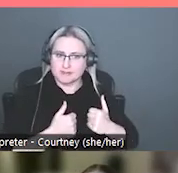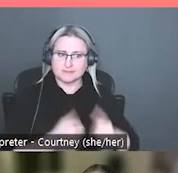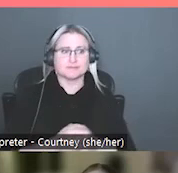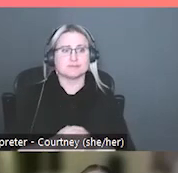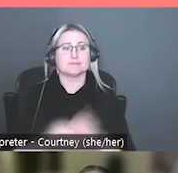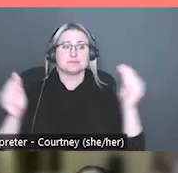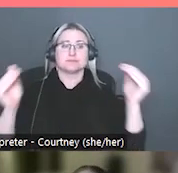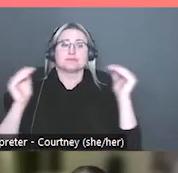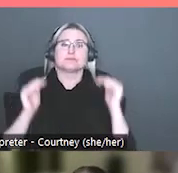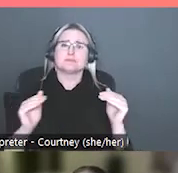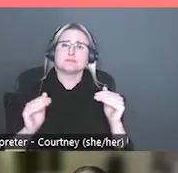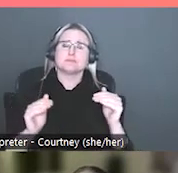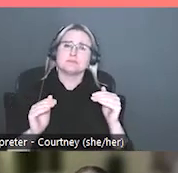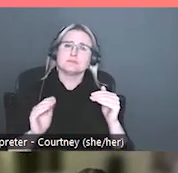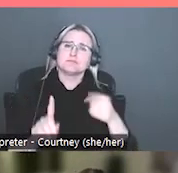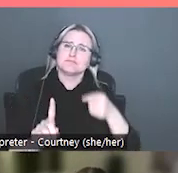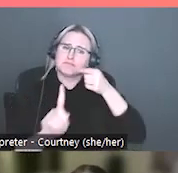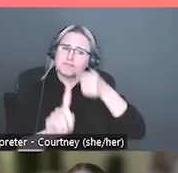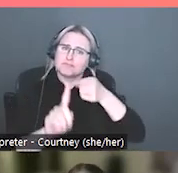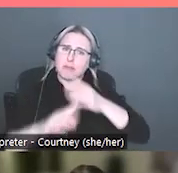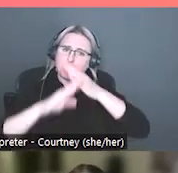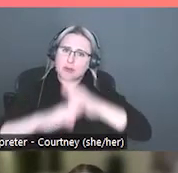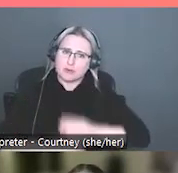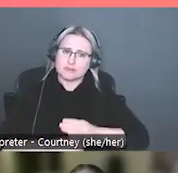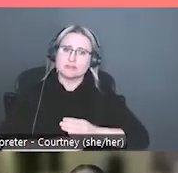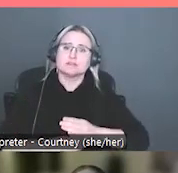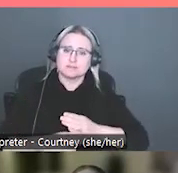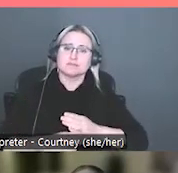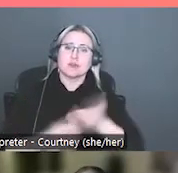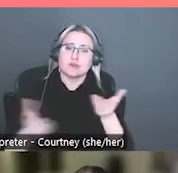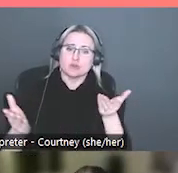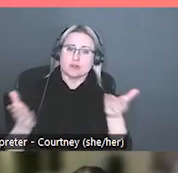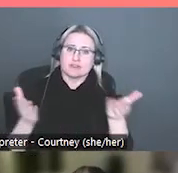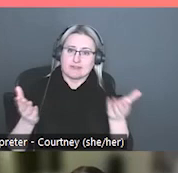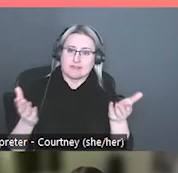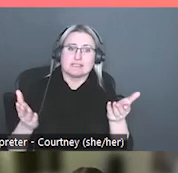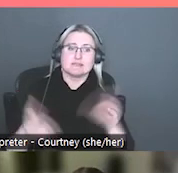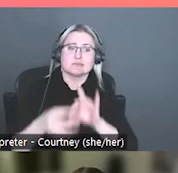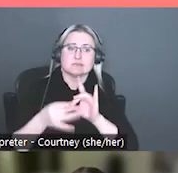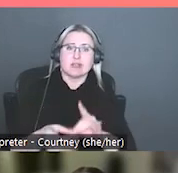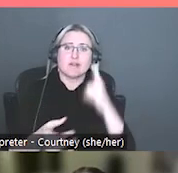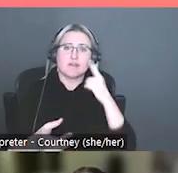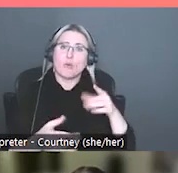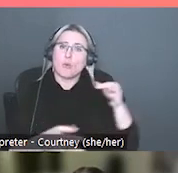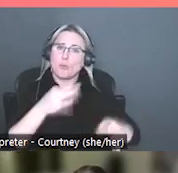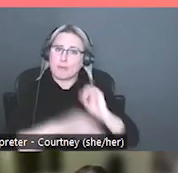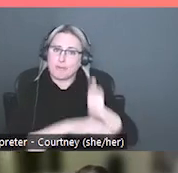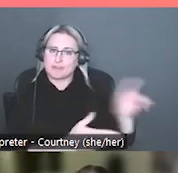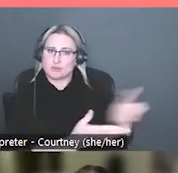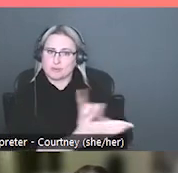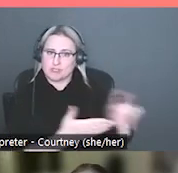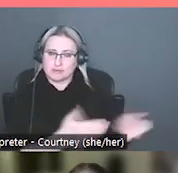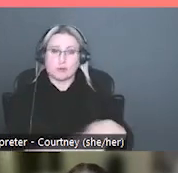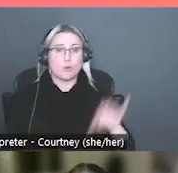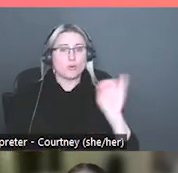allons cerner les principaux obstacles au service de lutte contre la violence fondée sur le sexe auxquels sont confrontées les personnes corpulentes